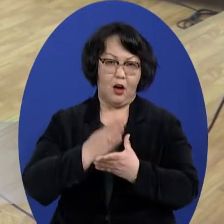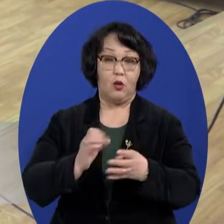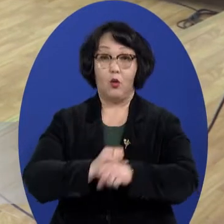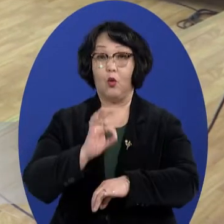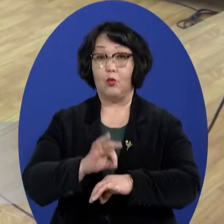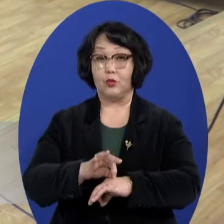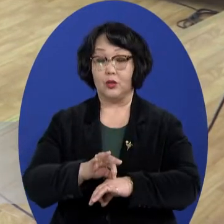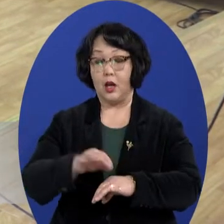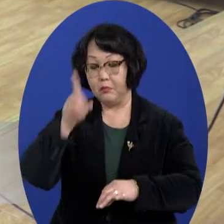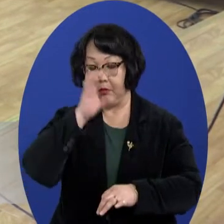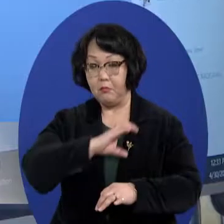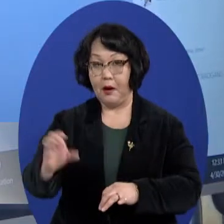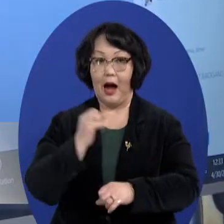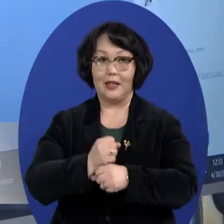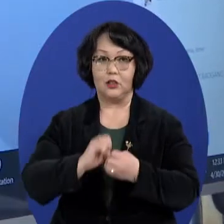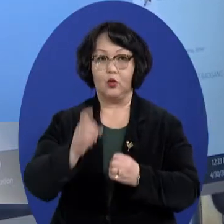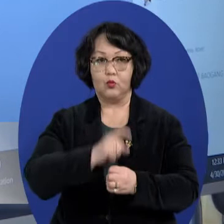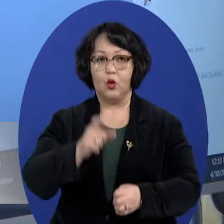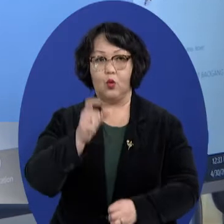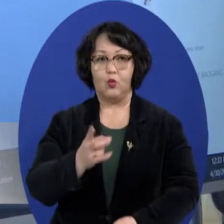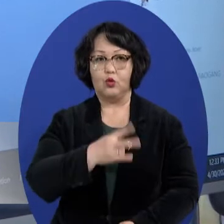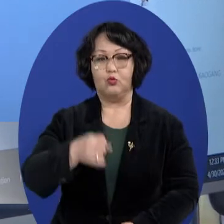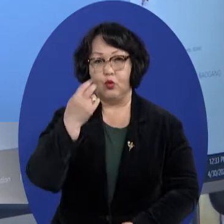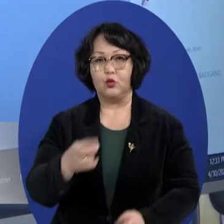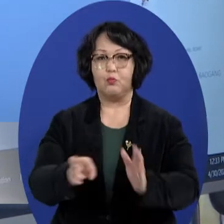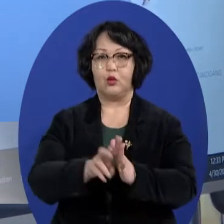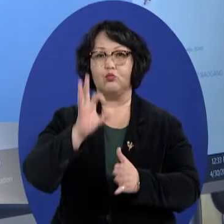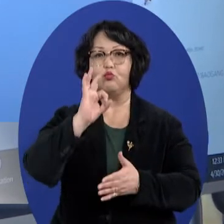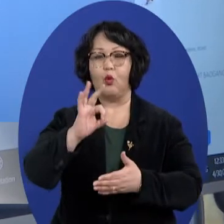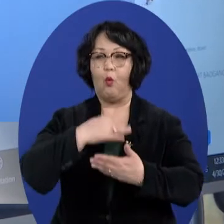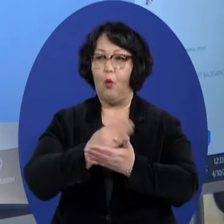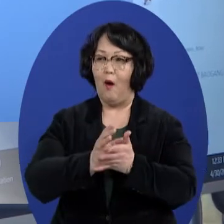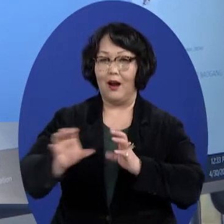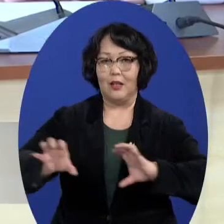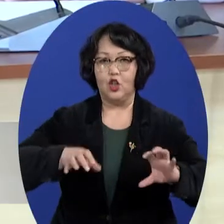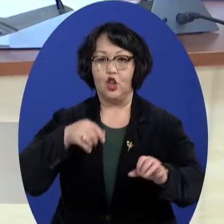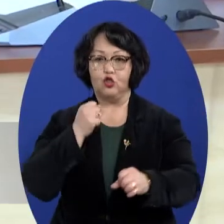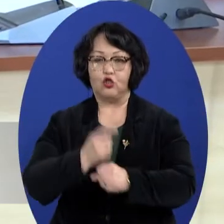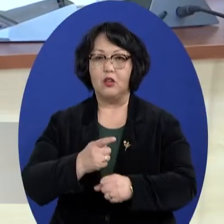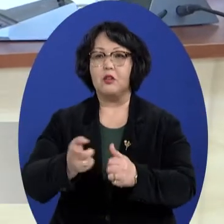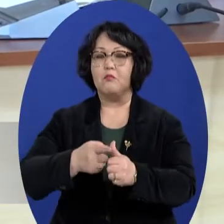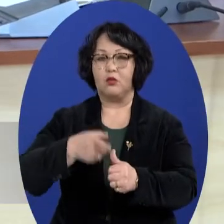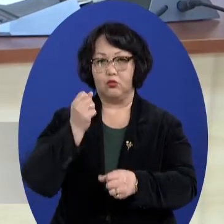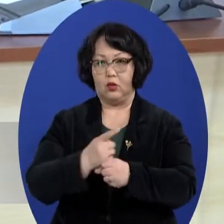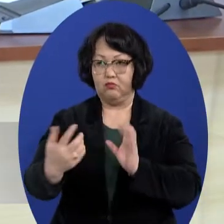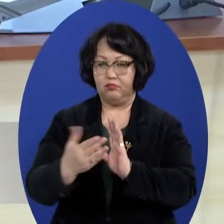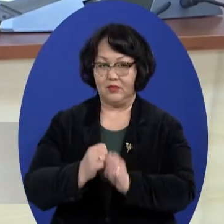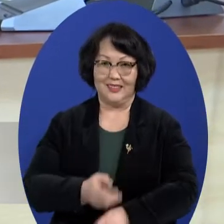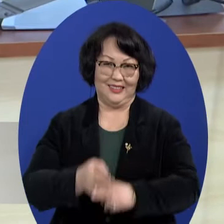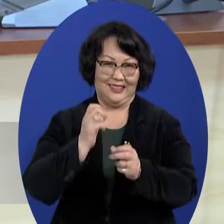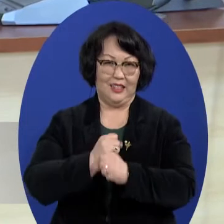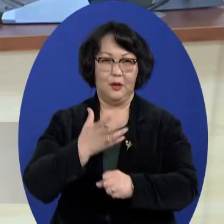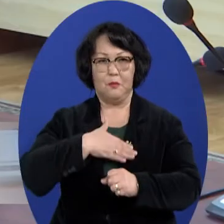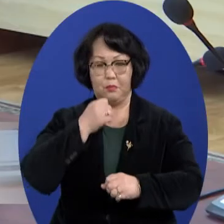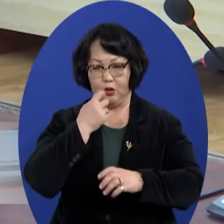байгууллагын ажилчдын хүний нөөцийг зөв хуваарлаж, зорилттой бүлэг рүү анхаарлаа хандуулах хэрэгтэйг онцолж байла. Учир нь хавсарсан өвчтөд дархлаа